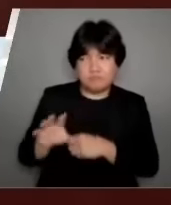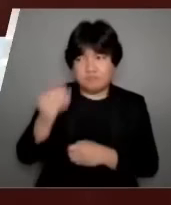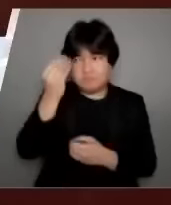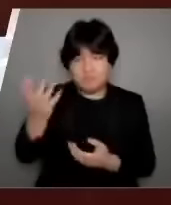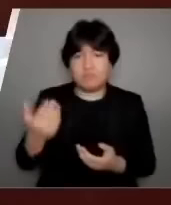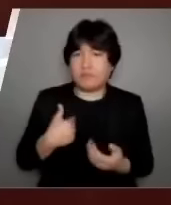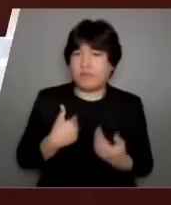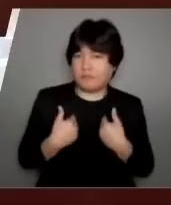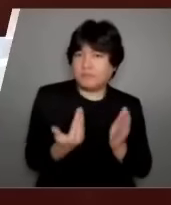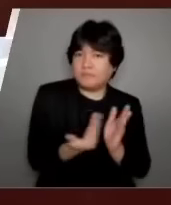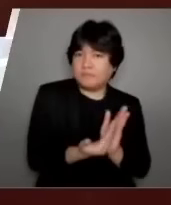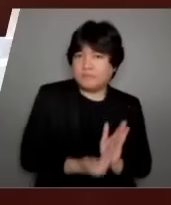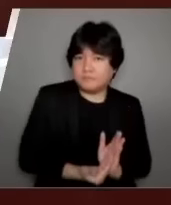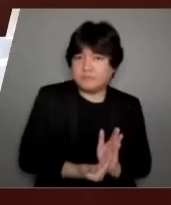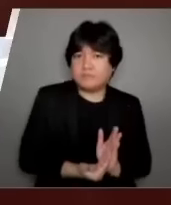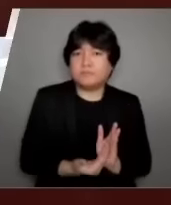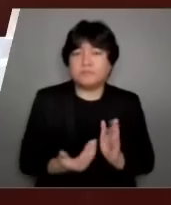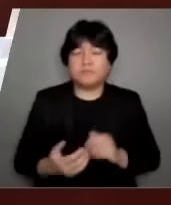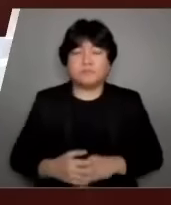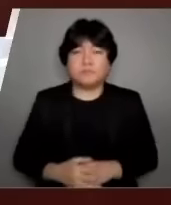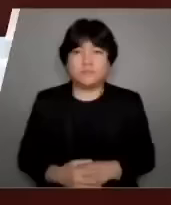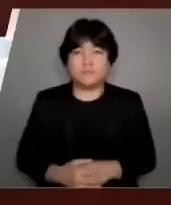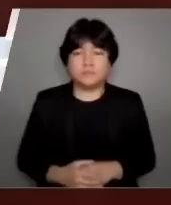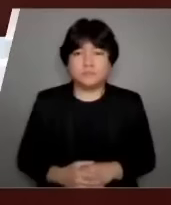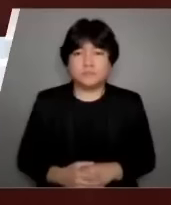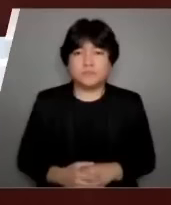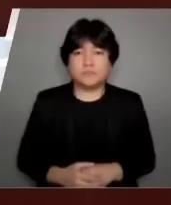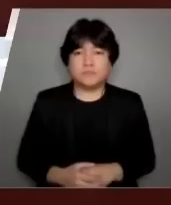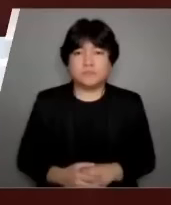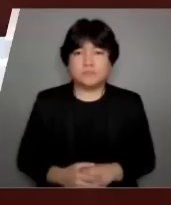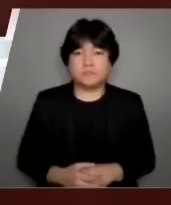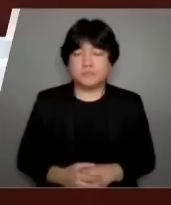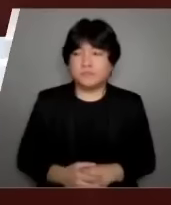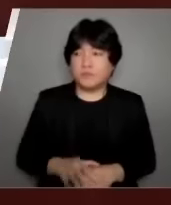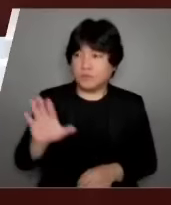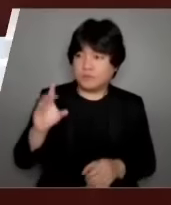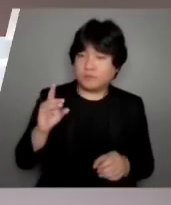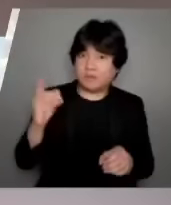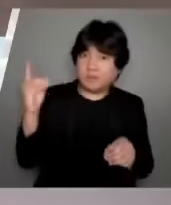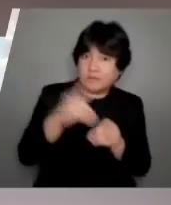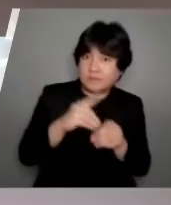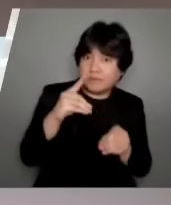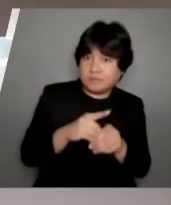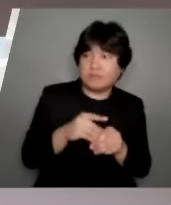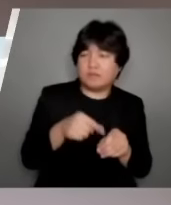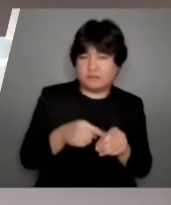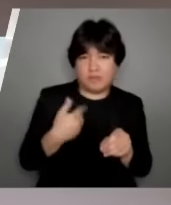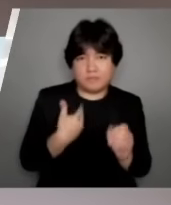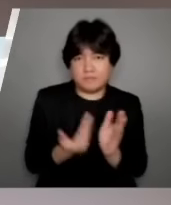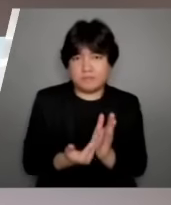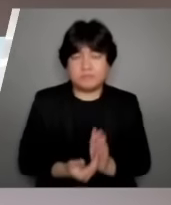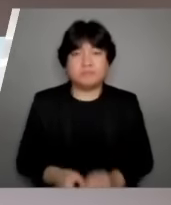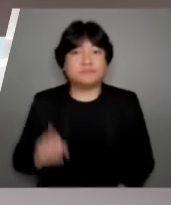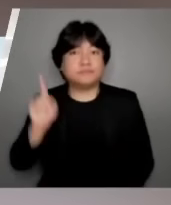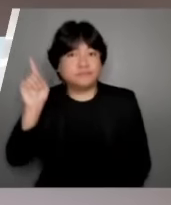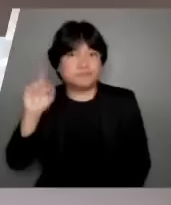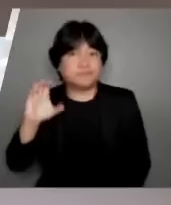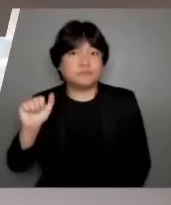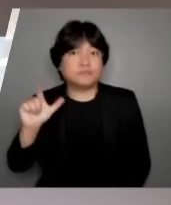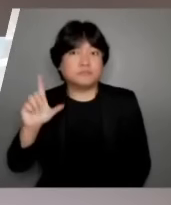mga evidences, ng mga deposit slips na meron ako ngayon. Yung principle po kasi dito, wala po sa